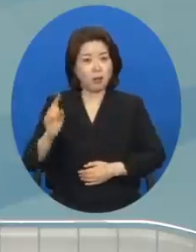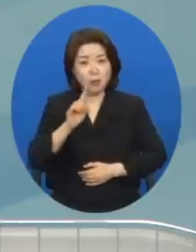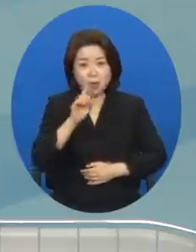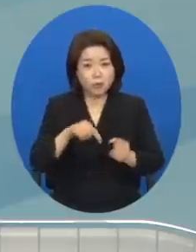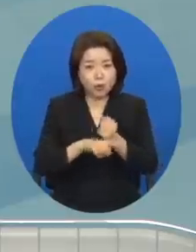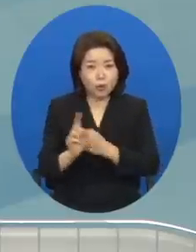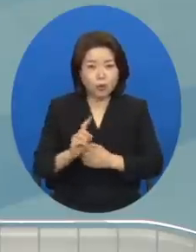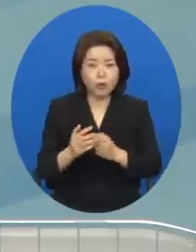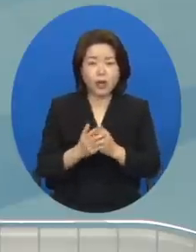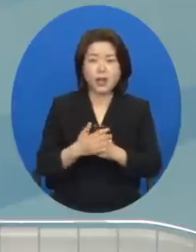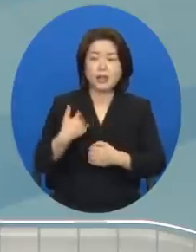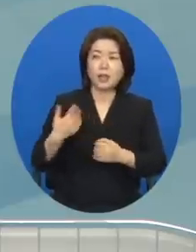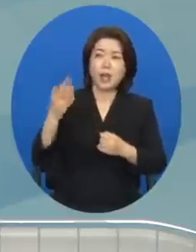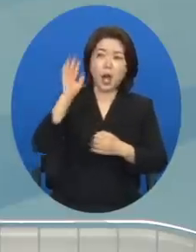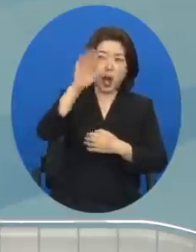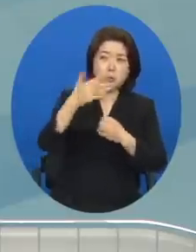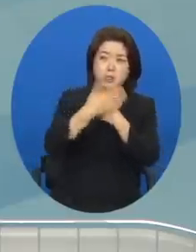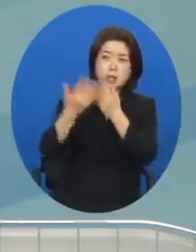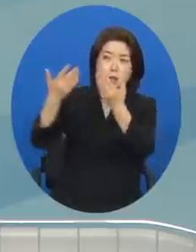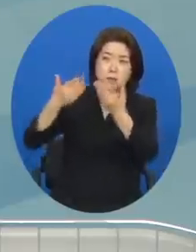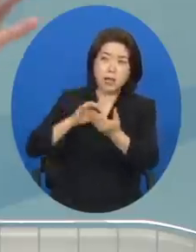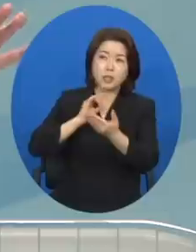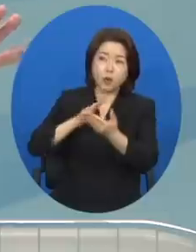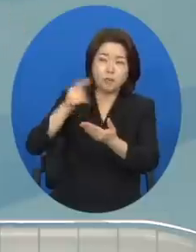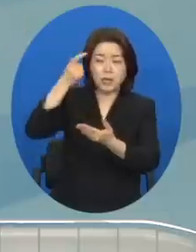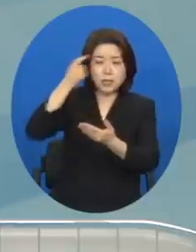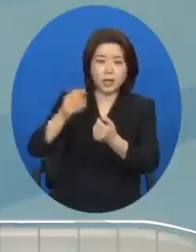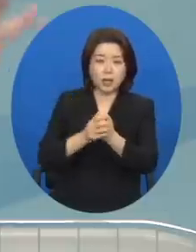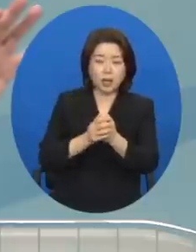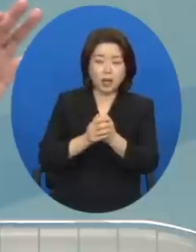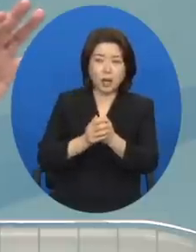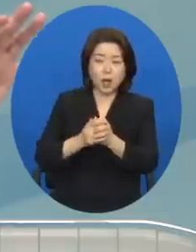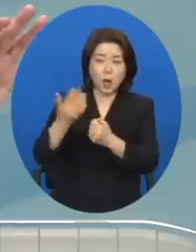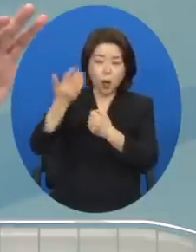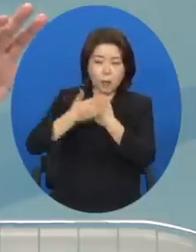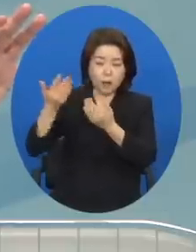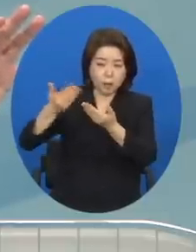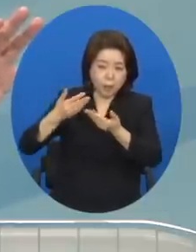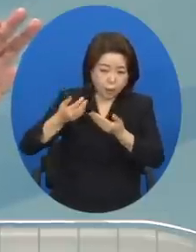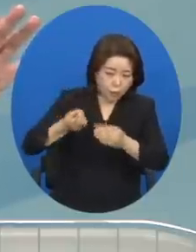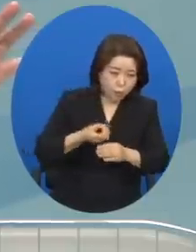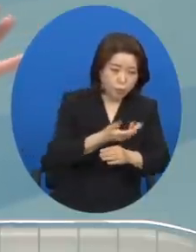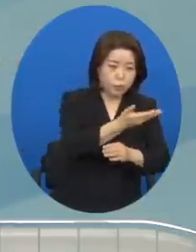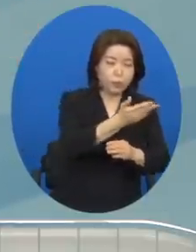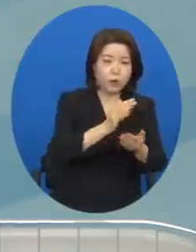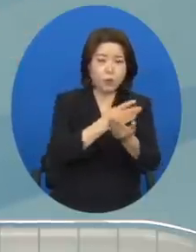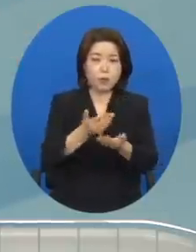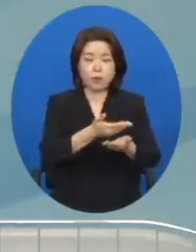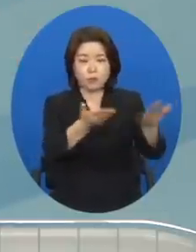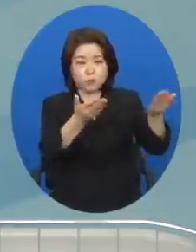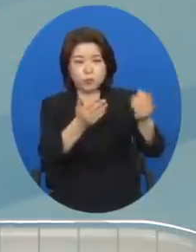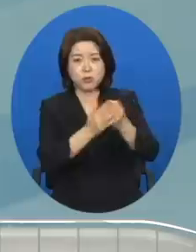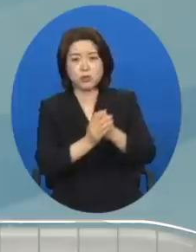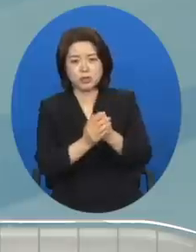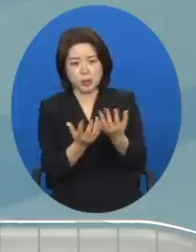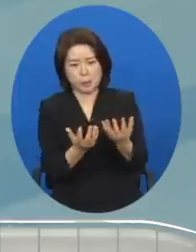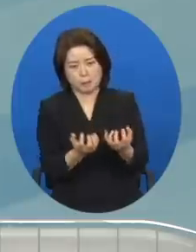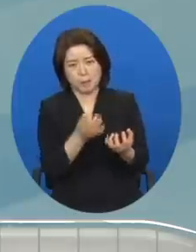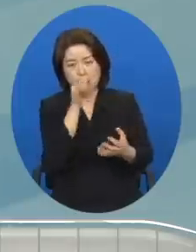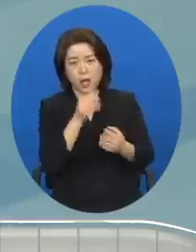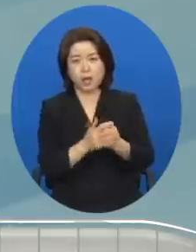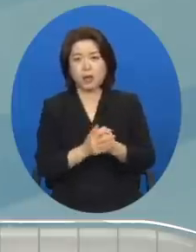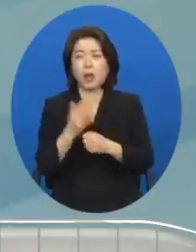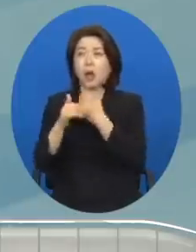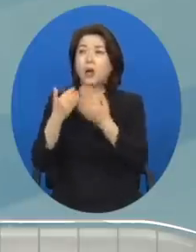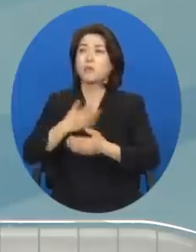우리는 은혜 받을 것만 생각하고 은혜를 베푸는 데는 엄청 인색해요. 용서 받 하나님 나